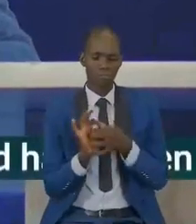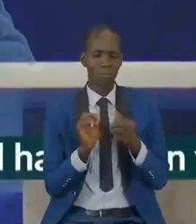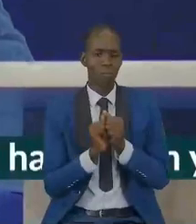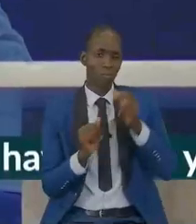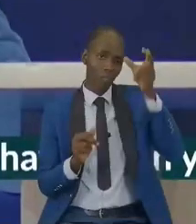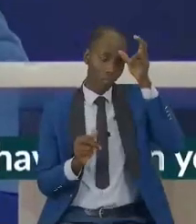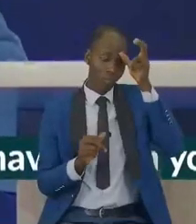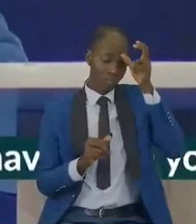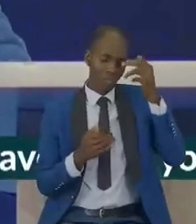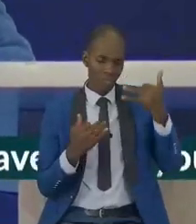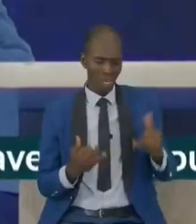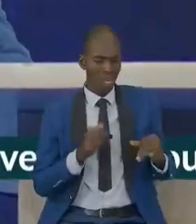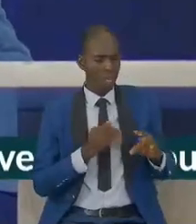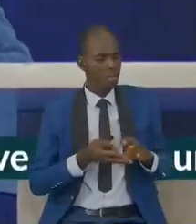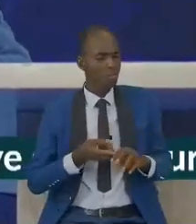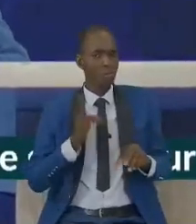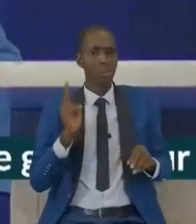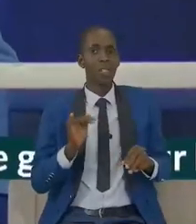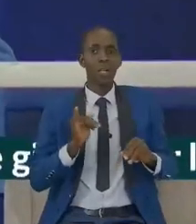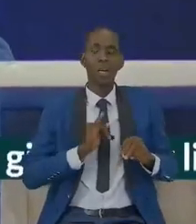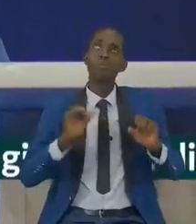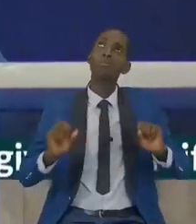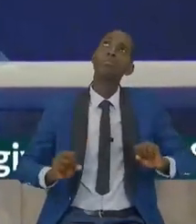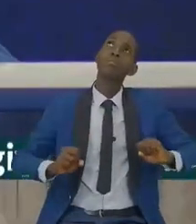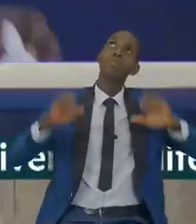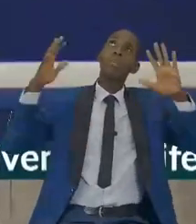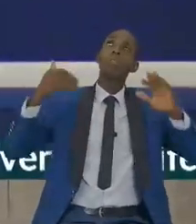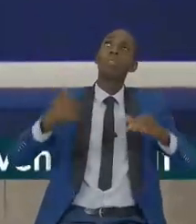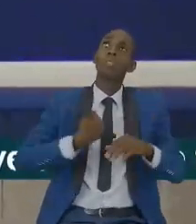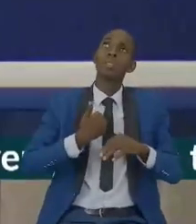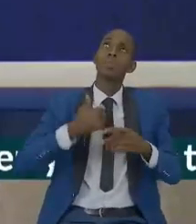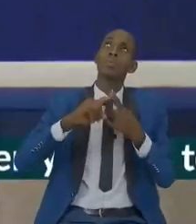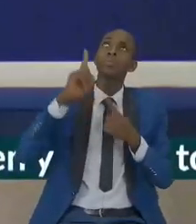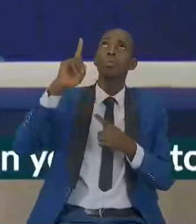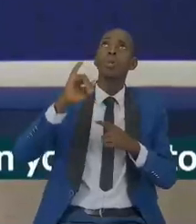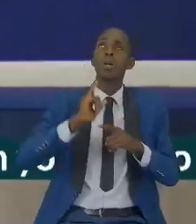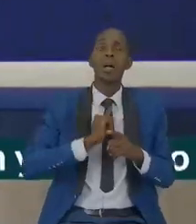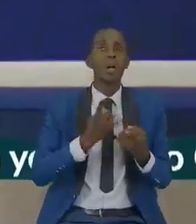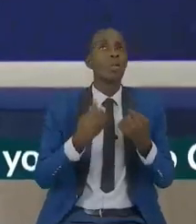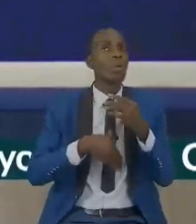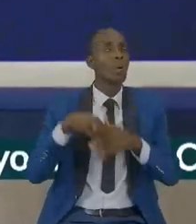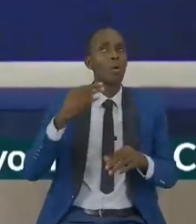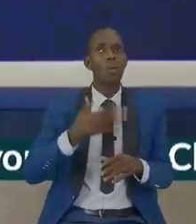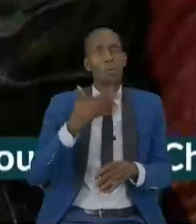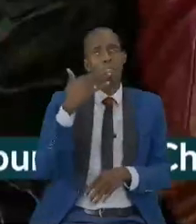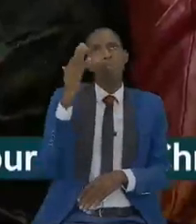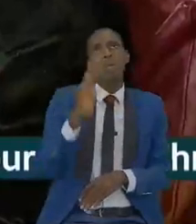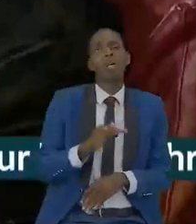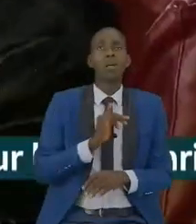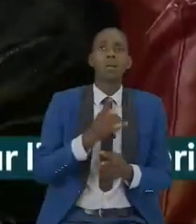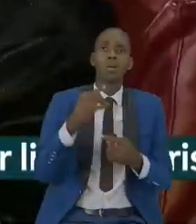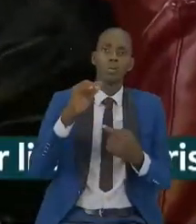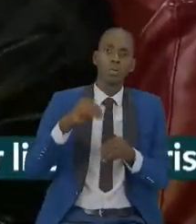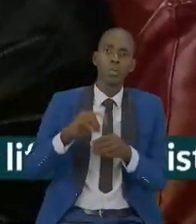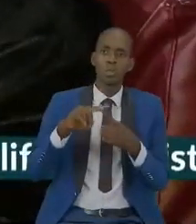connexion avec Satan. Seigneur, ce jour, je m'offre à toi. Je viens. Je sors de mon mal.